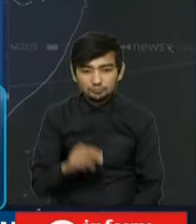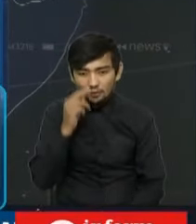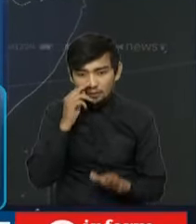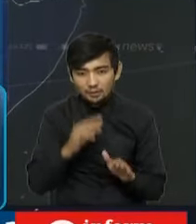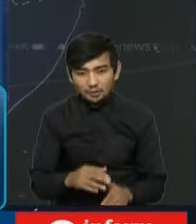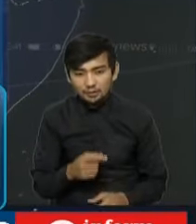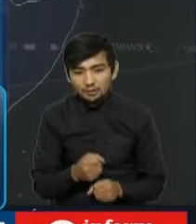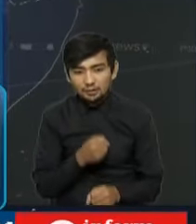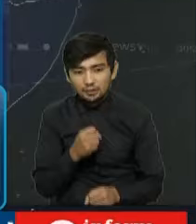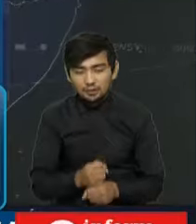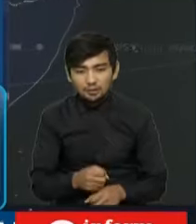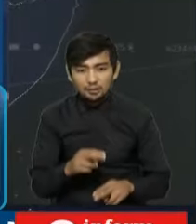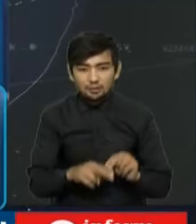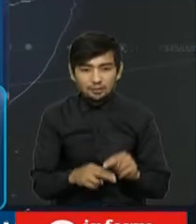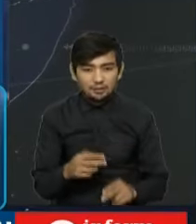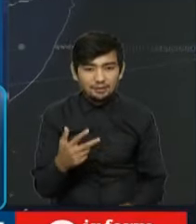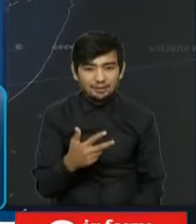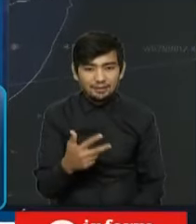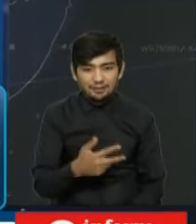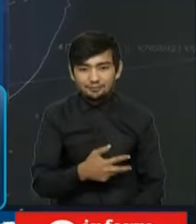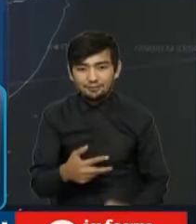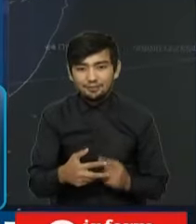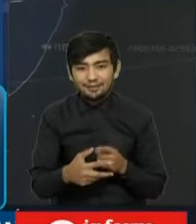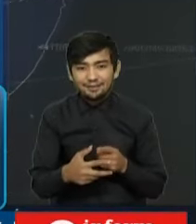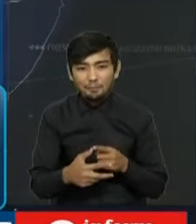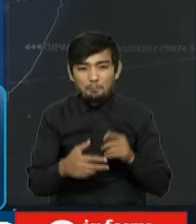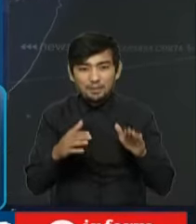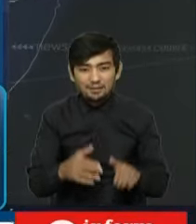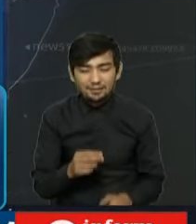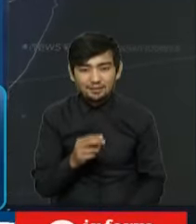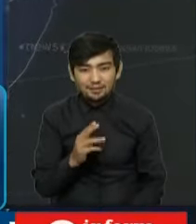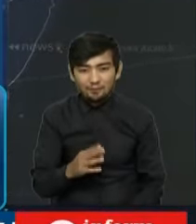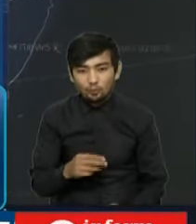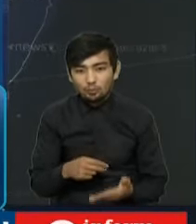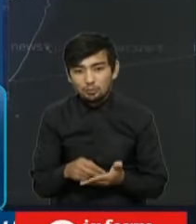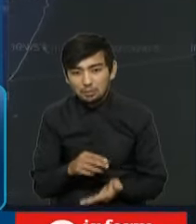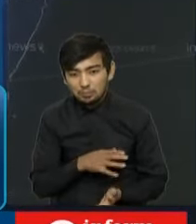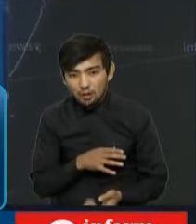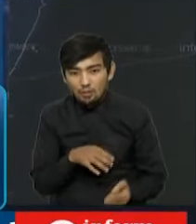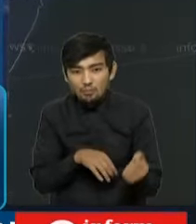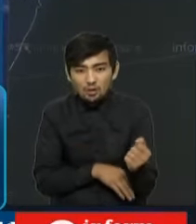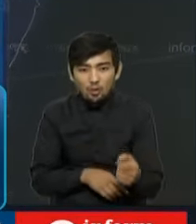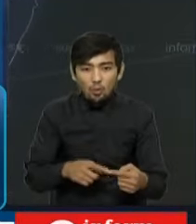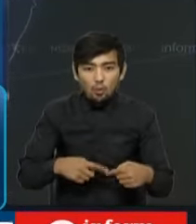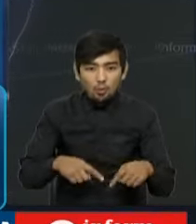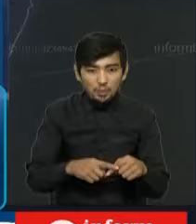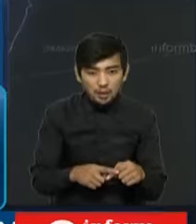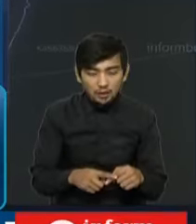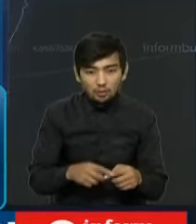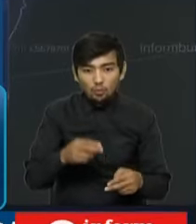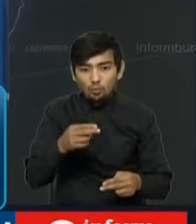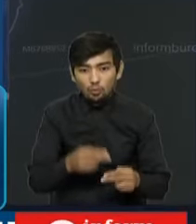на покупку непосредственно на третьем этаже жилого комплекса. Однако после завершения объекта потребителю